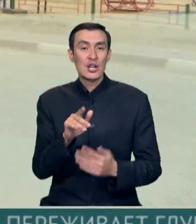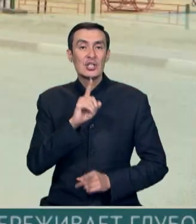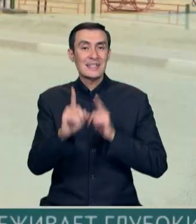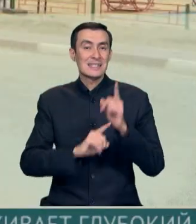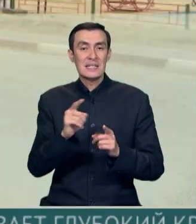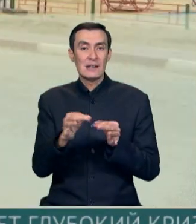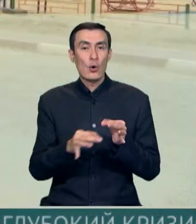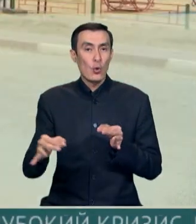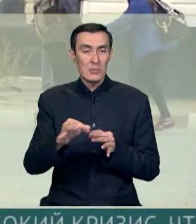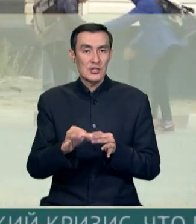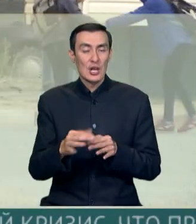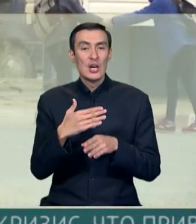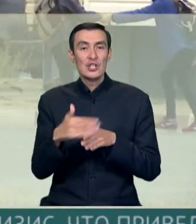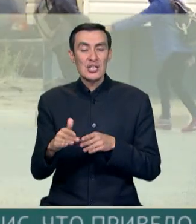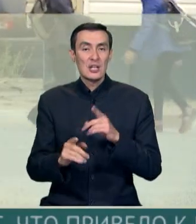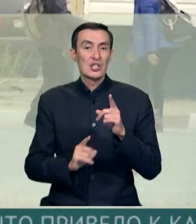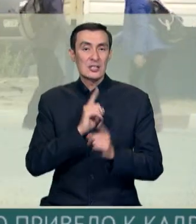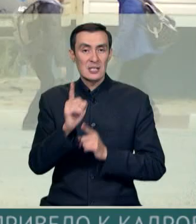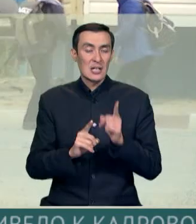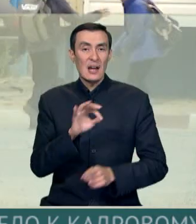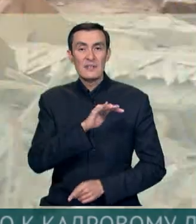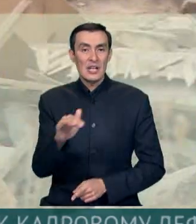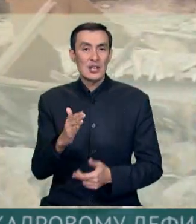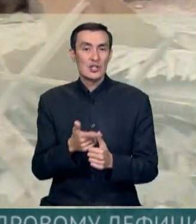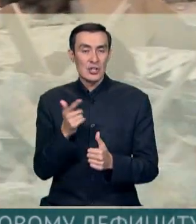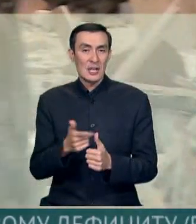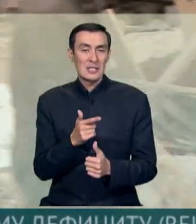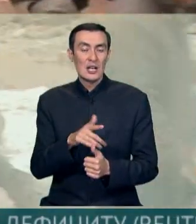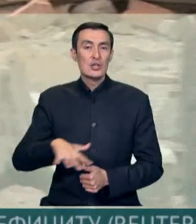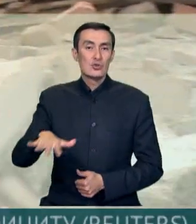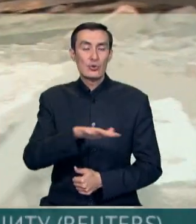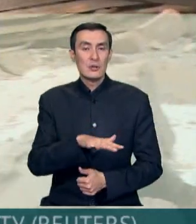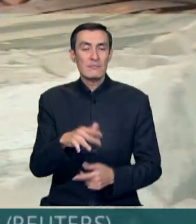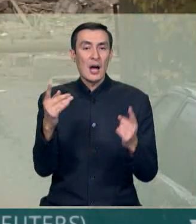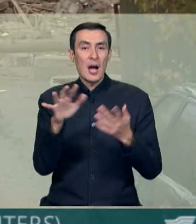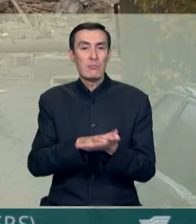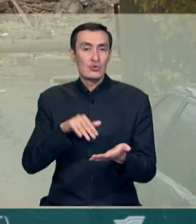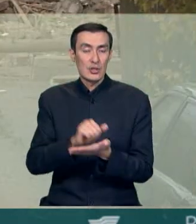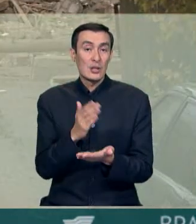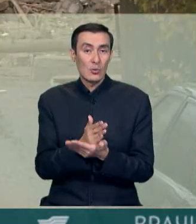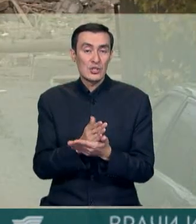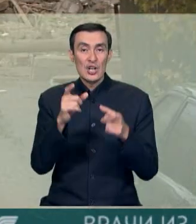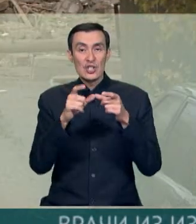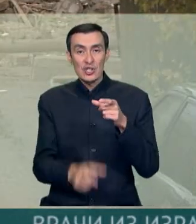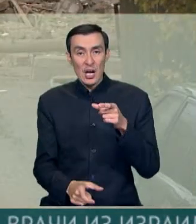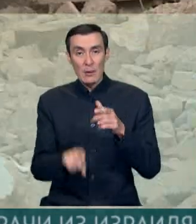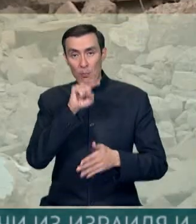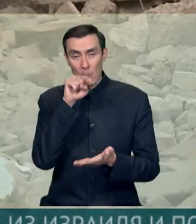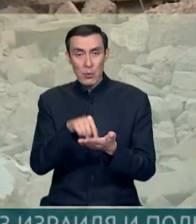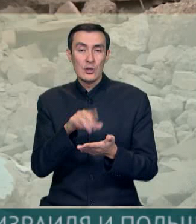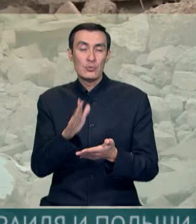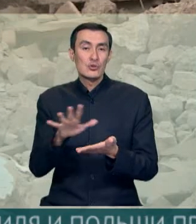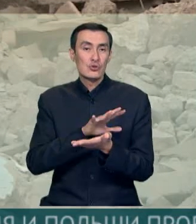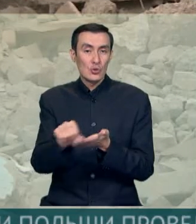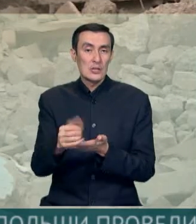Жезказганского региона. Часть самого Жезказгана официально считается зоной обрушения. Под ней находятся несколько шахт. Под снос